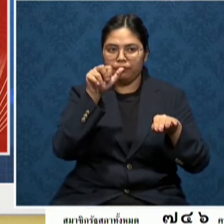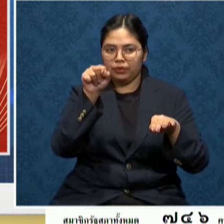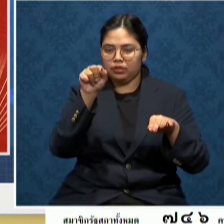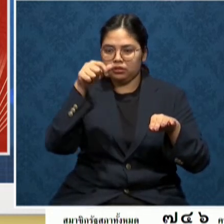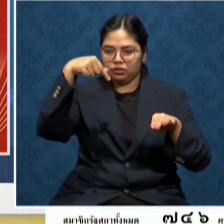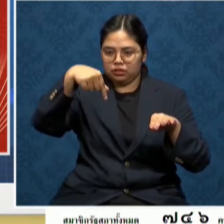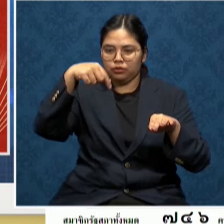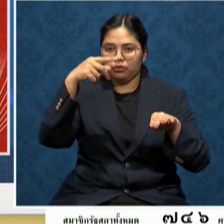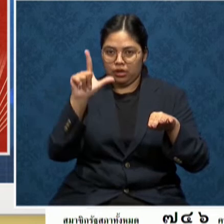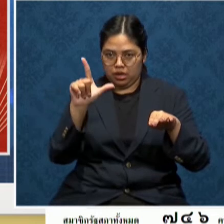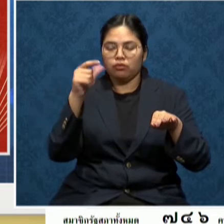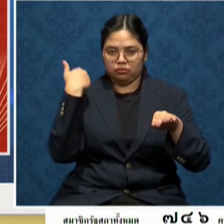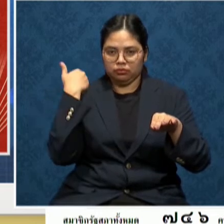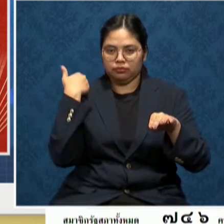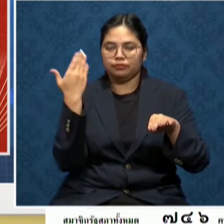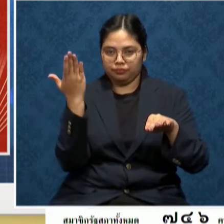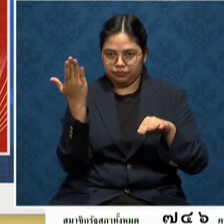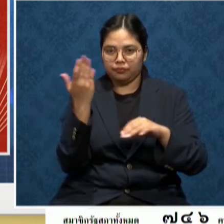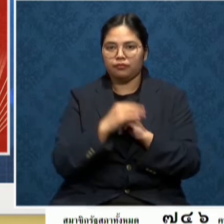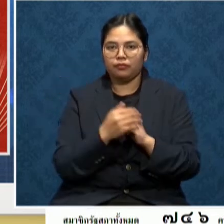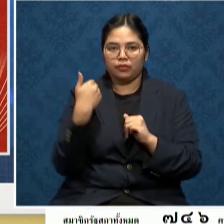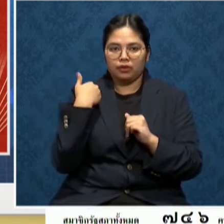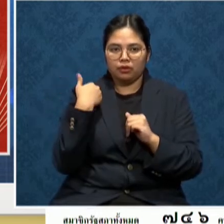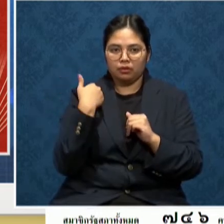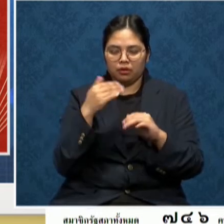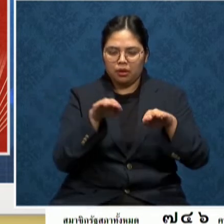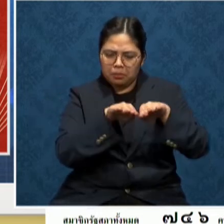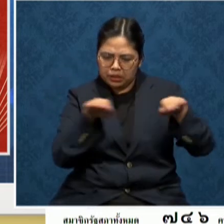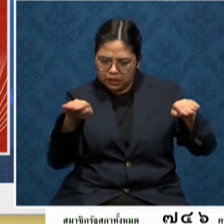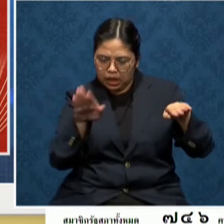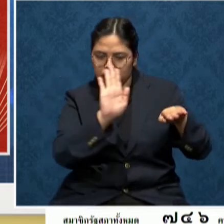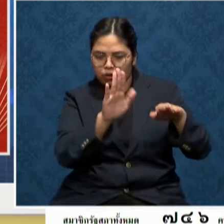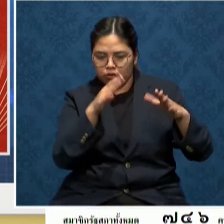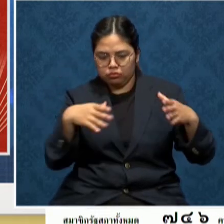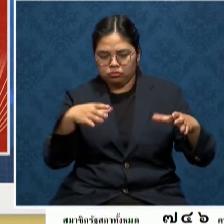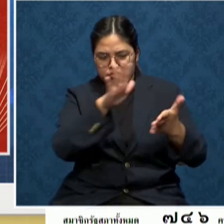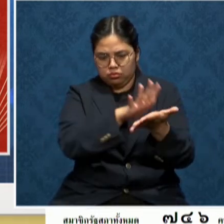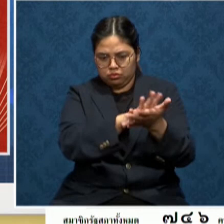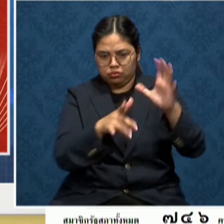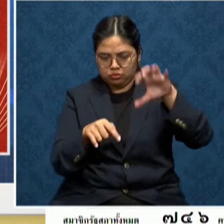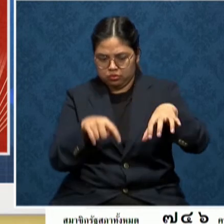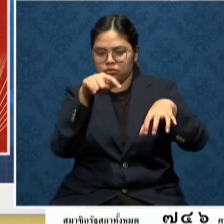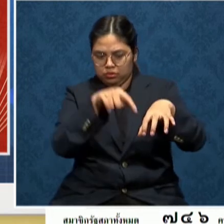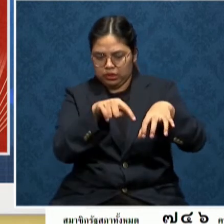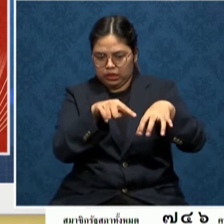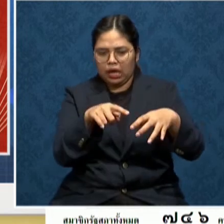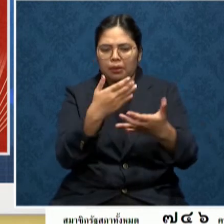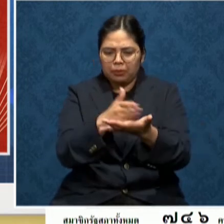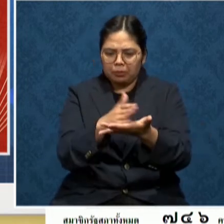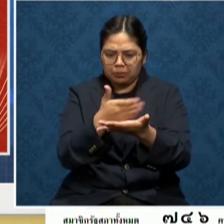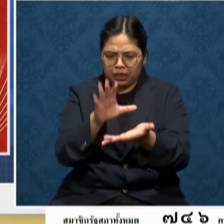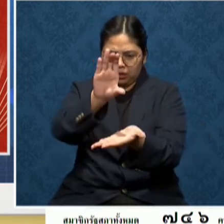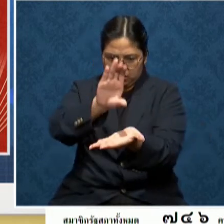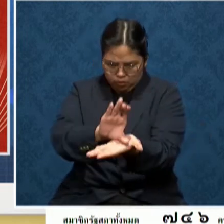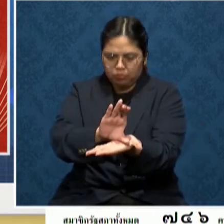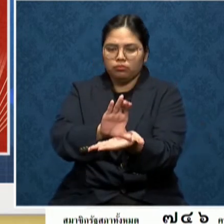Quality Levelsหรอเกมมรฐคภาพขนต่ของโงเรียน ซึ่จะช่วยให้เกิดการจดสันงบระมาณท